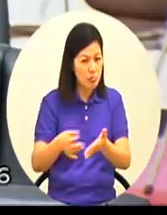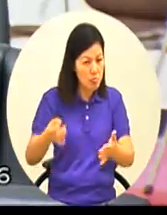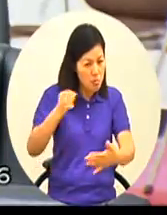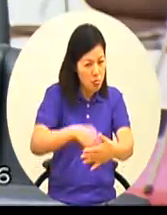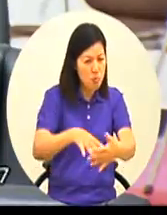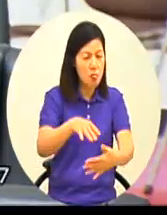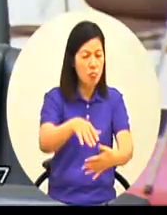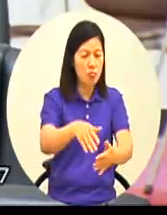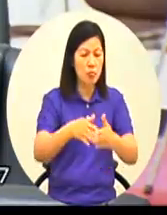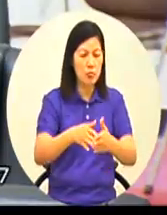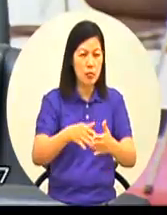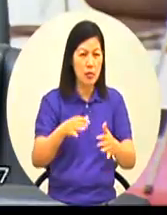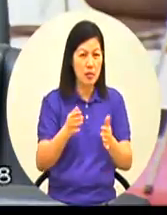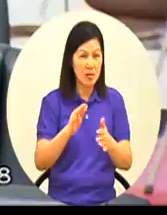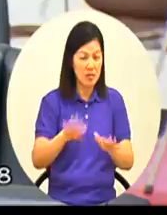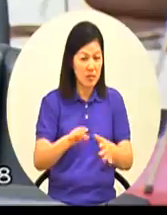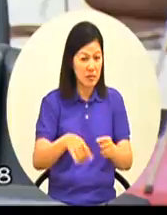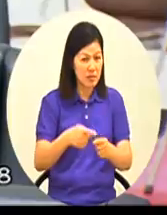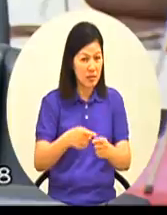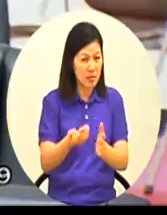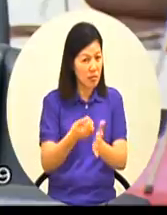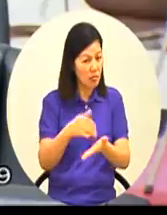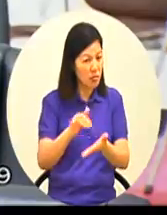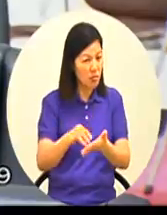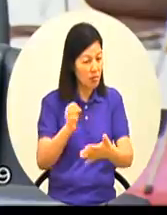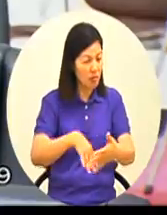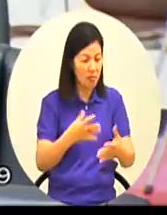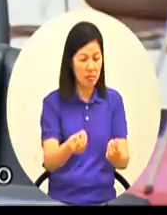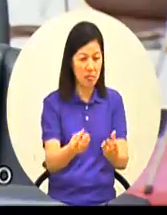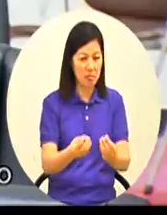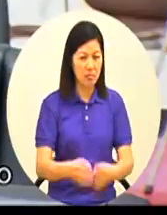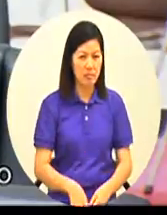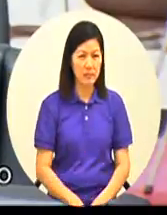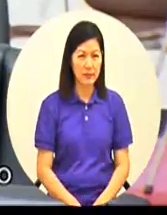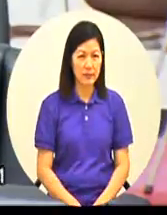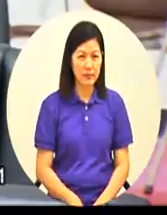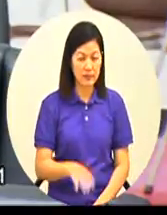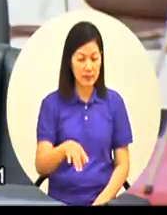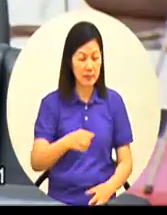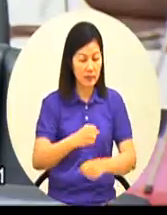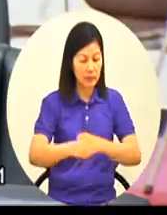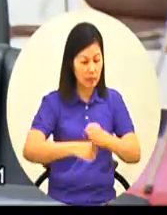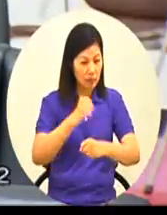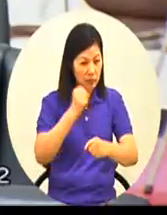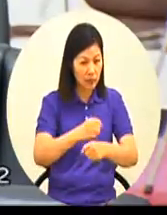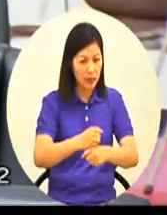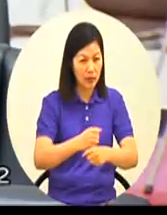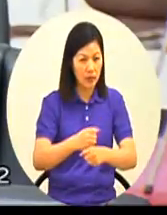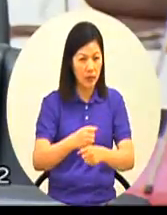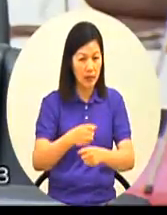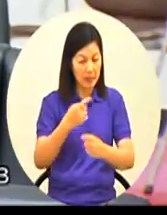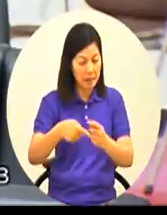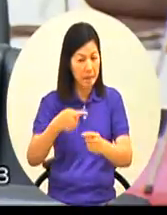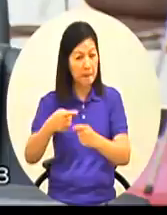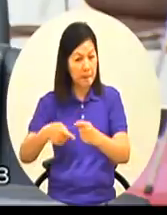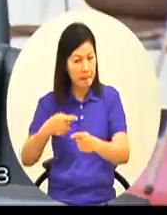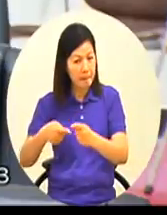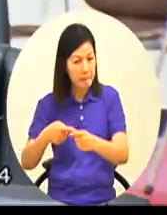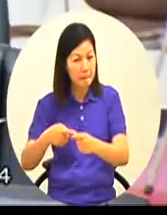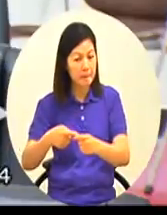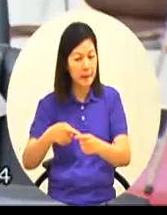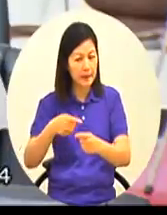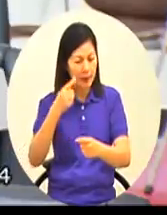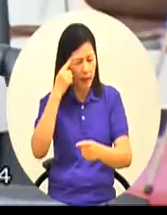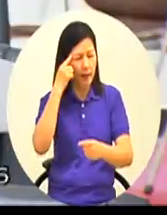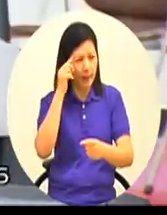编预算？好像都没有看到这一笔预算哈。好，那我希望说这样的动作应该要逐年逐年的感觉得出来